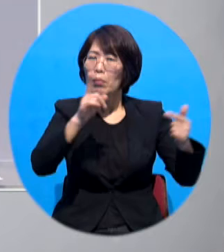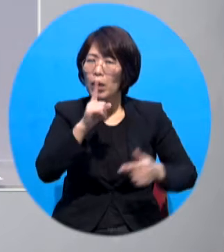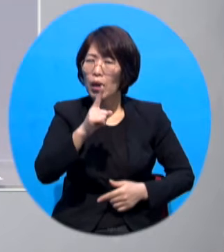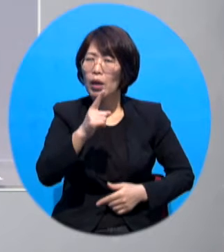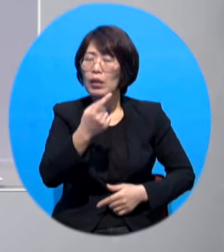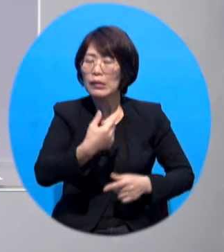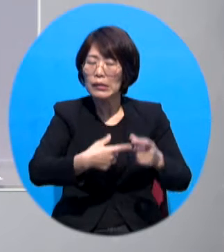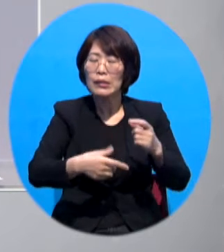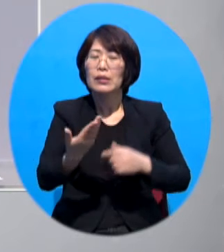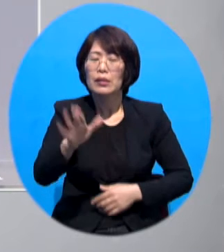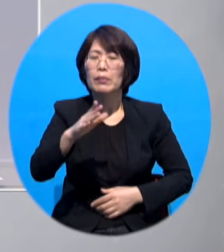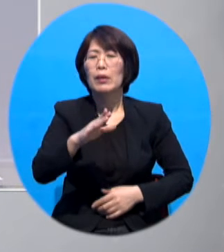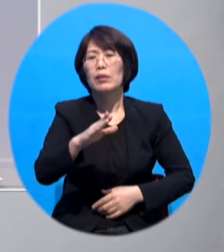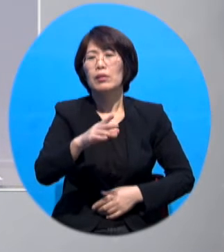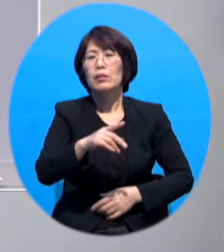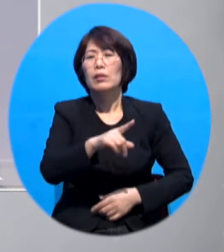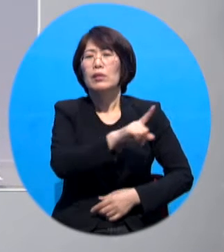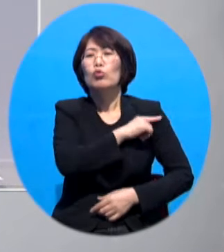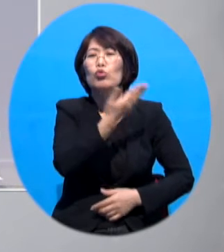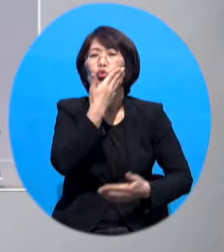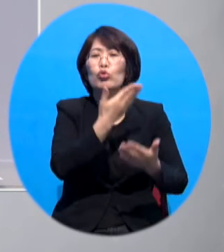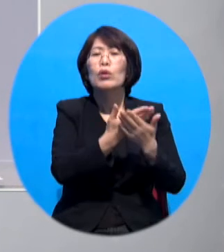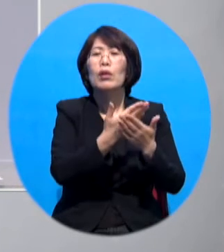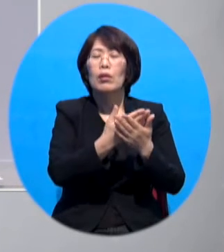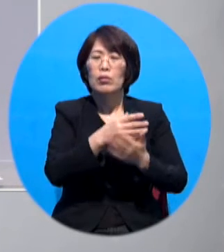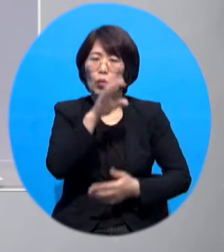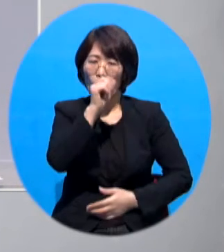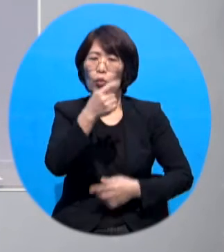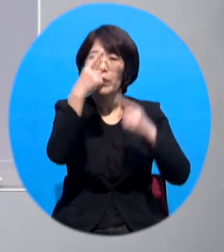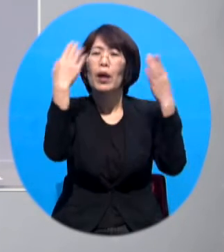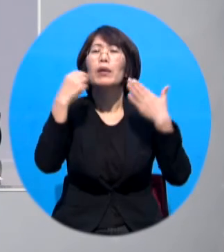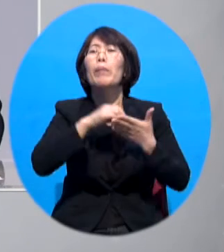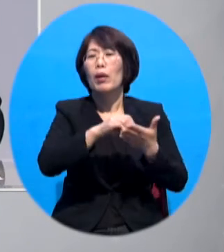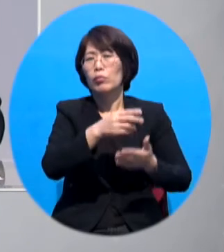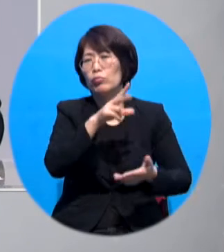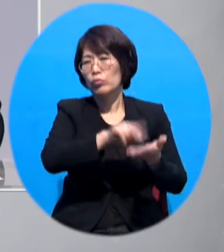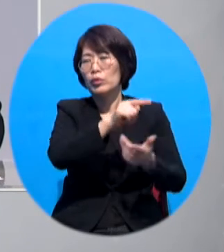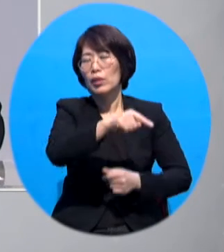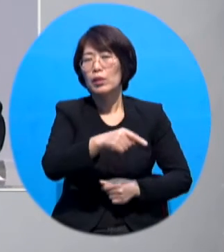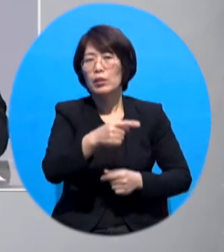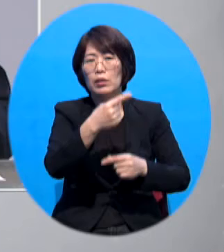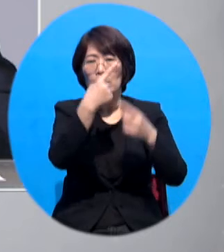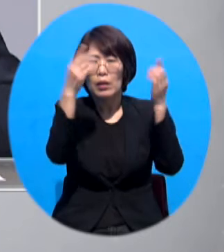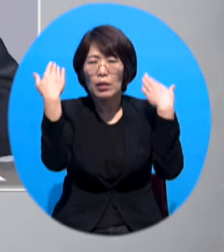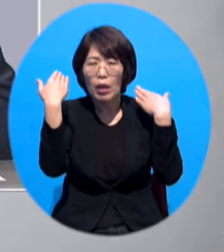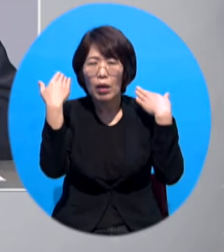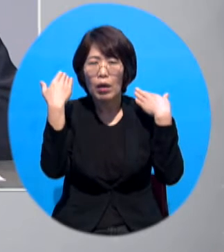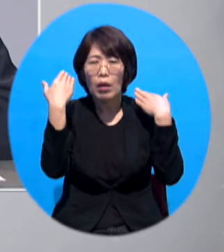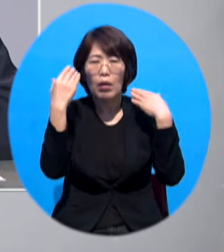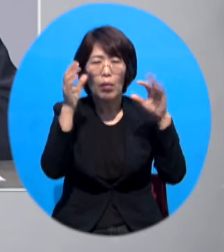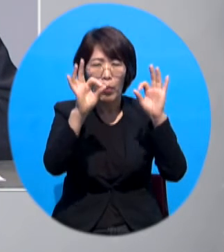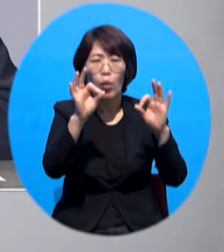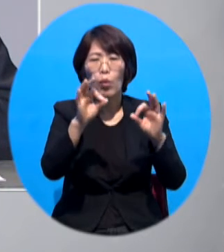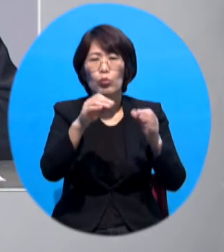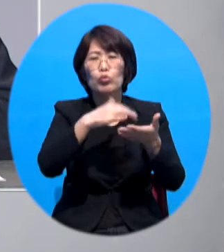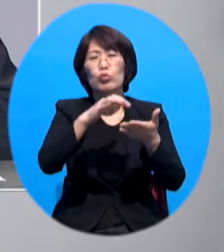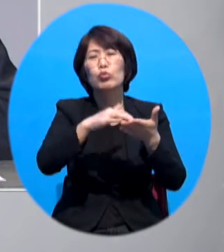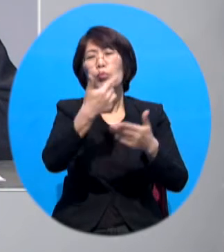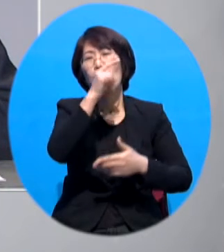중요한 것은 진하게 7입니다 지금 대학은 정원을 채우지 못한 학교 돔 많다는 걸 잘 알고 계시지